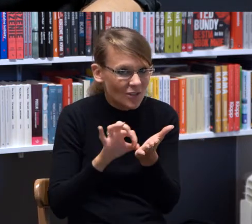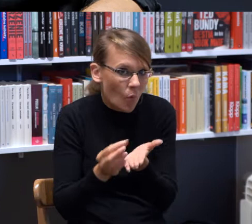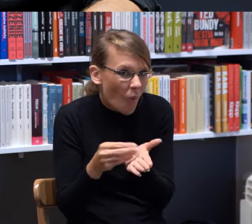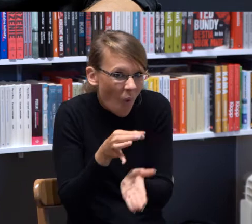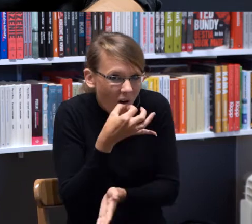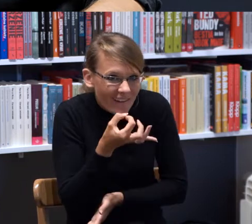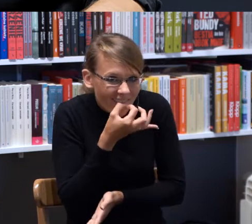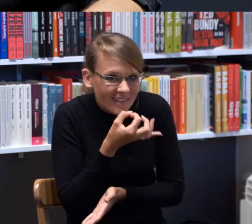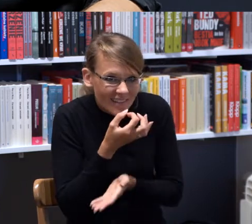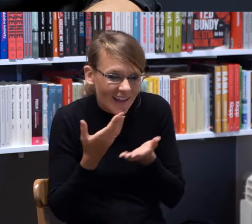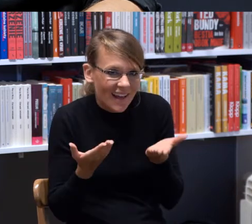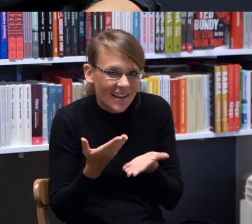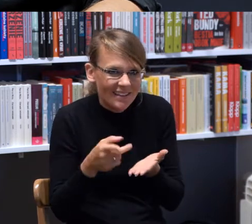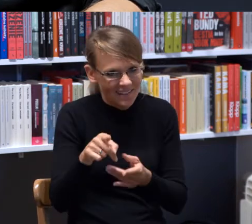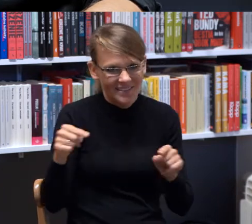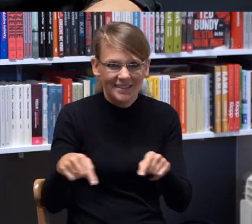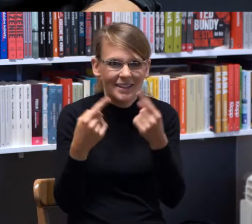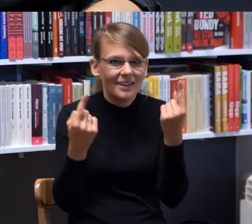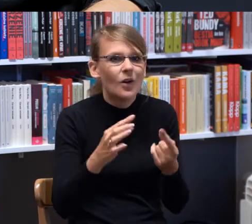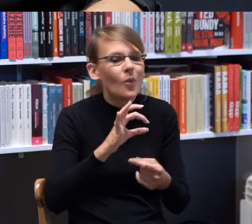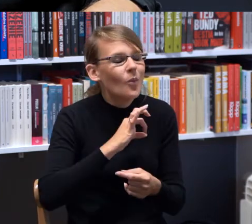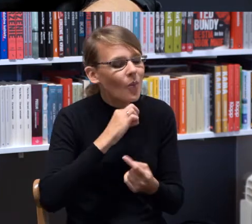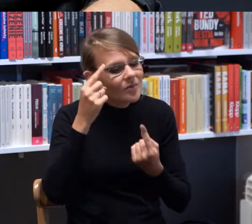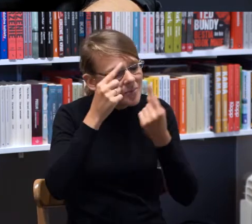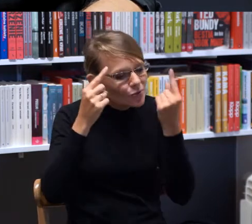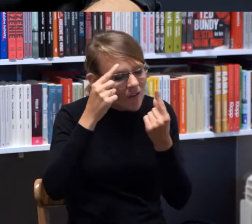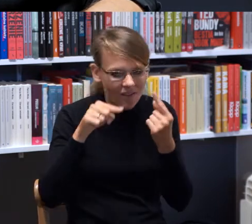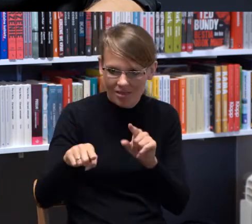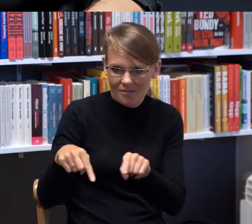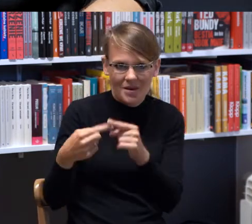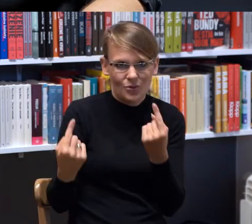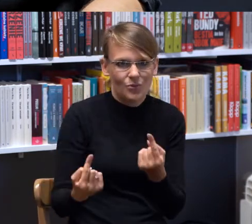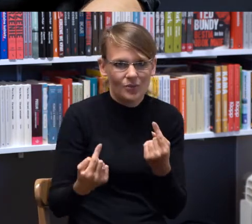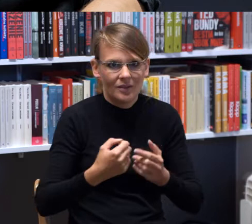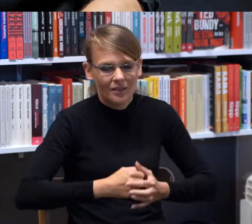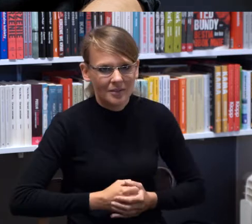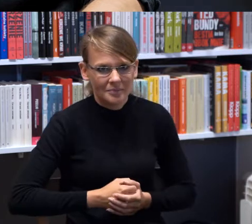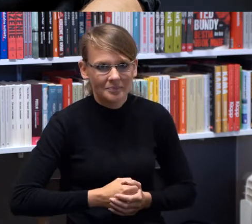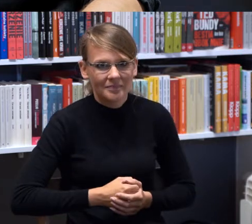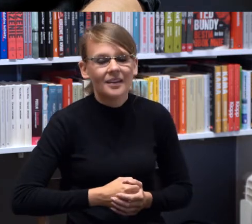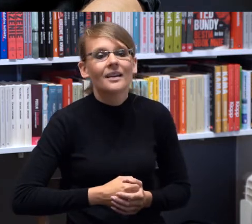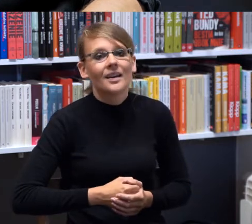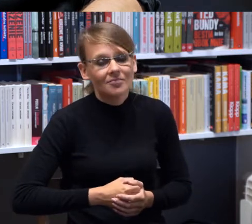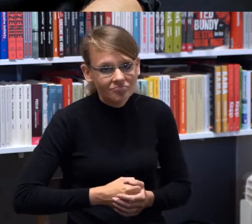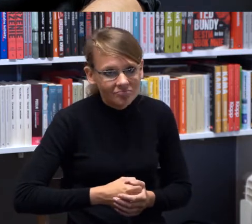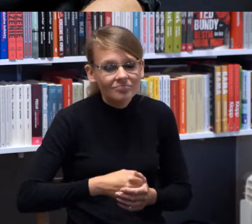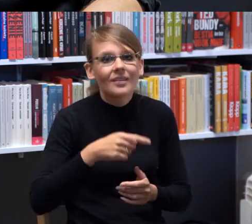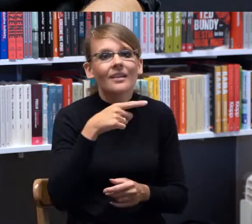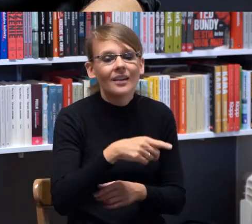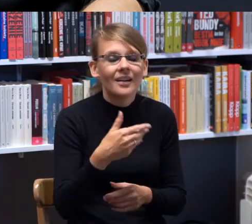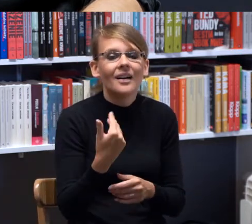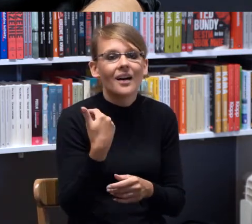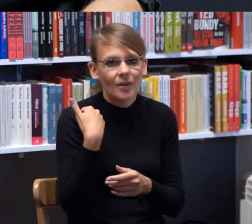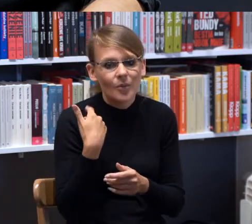bo jednak on idzie zupełnie w sprzeczności z moją intencją. No i powstał w związku z tym rysunek, w którym